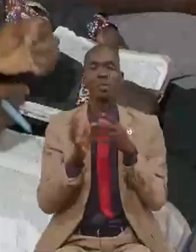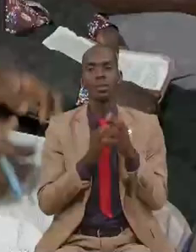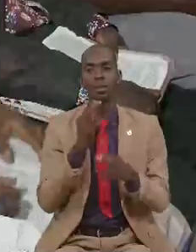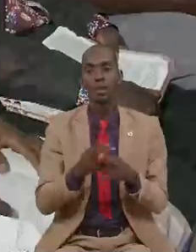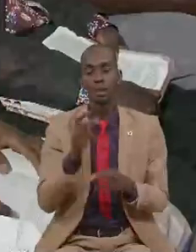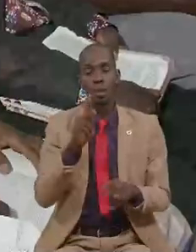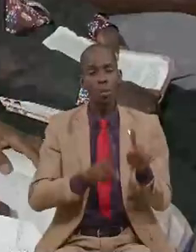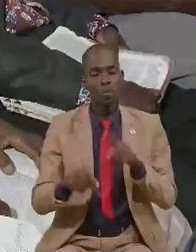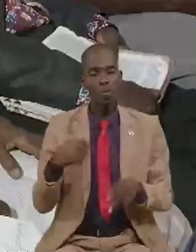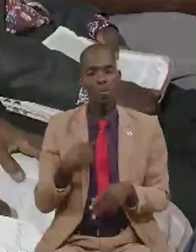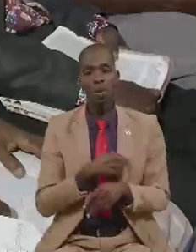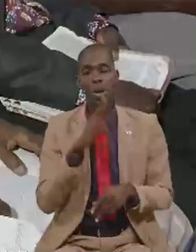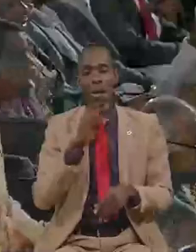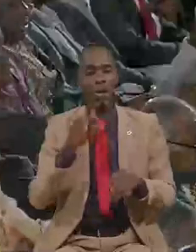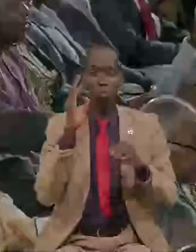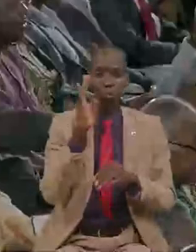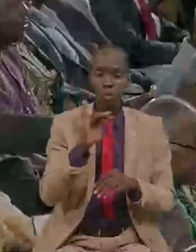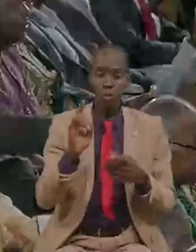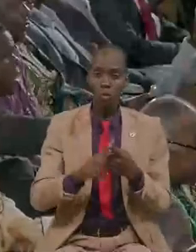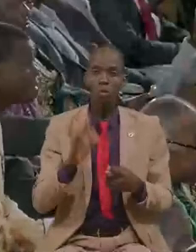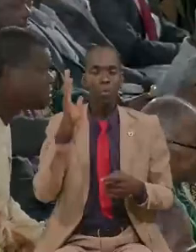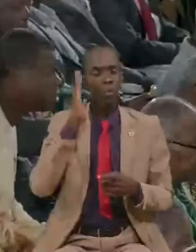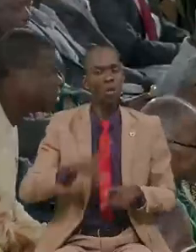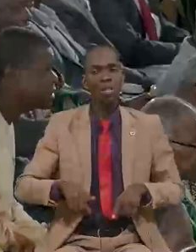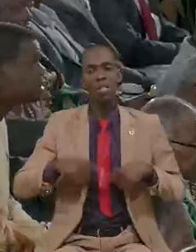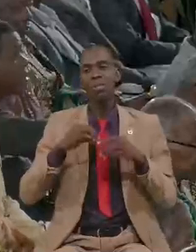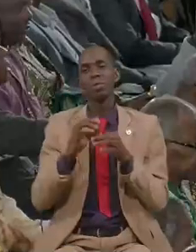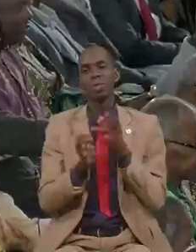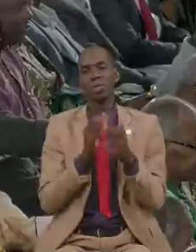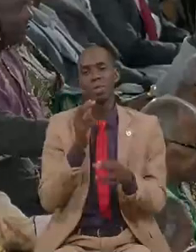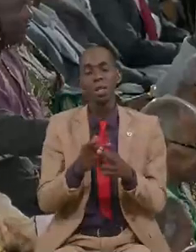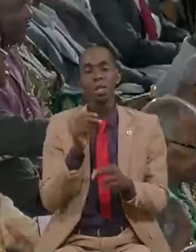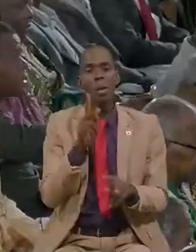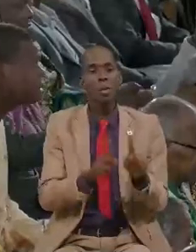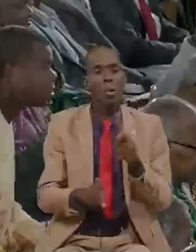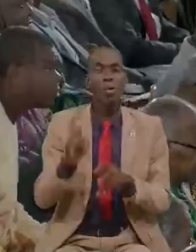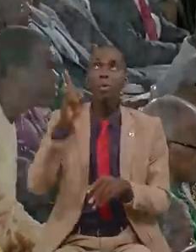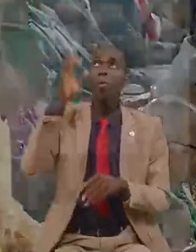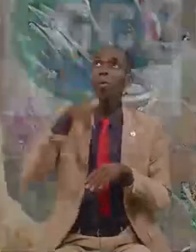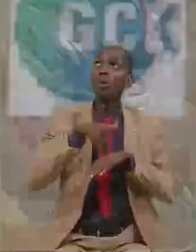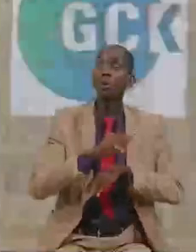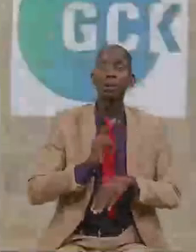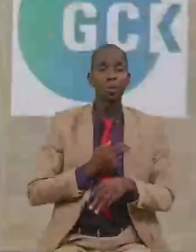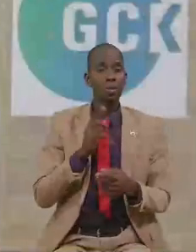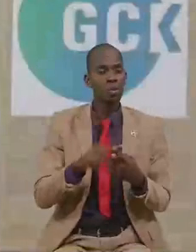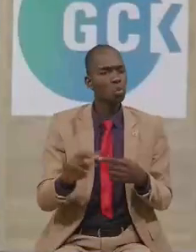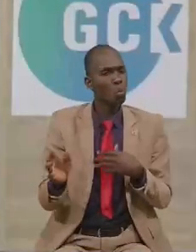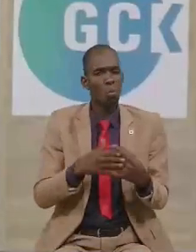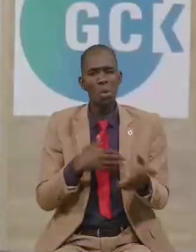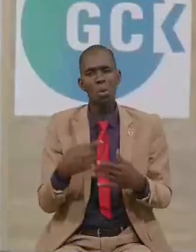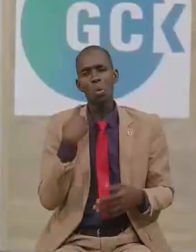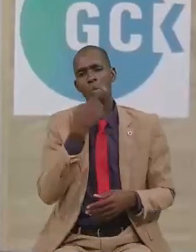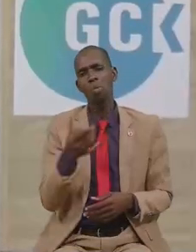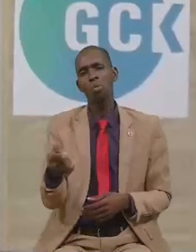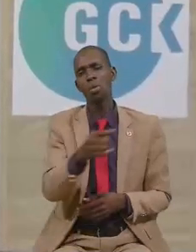Ceux à qui nous témoignons vont vivre. Ceux que Dieu nous a envoyés qui, vers eux, qui